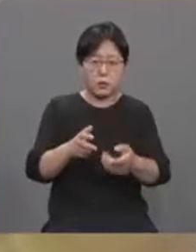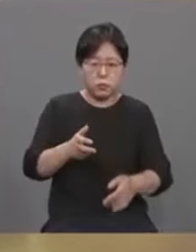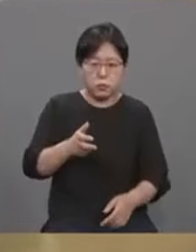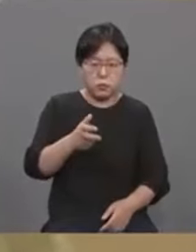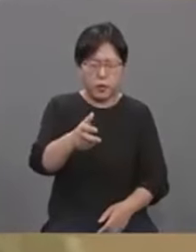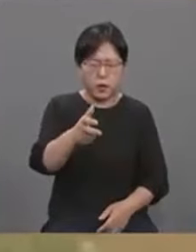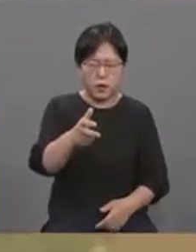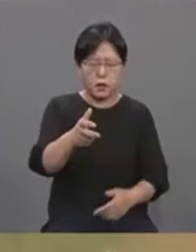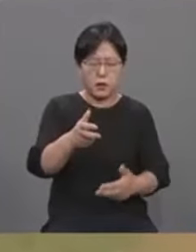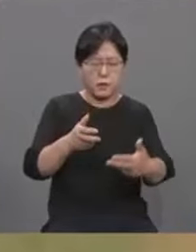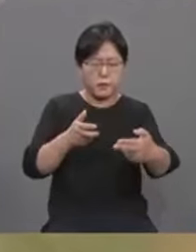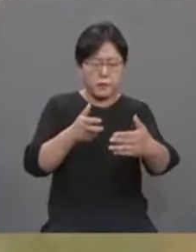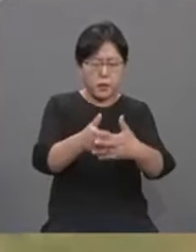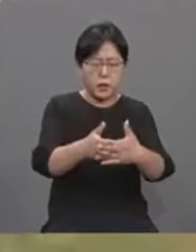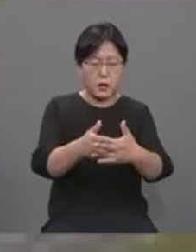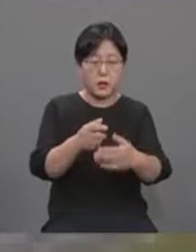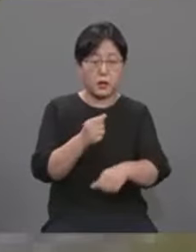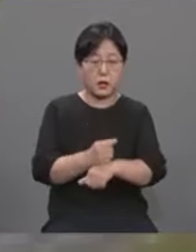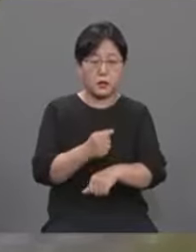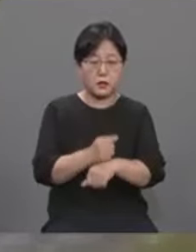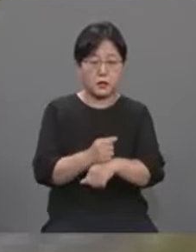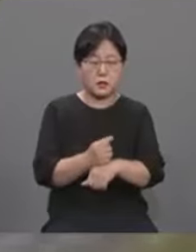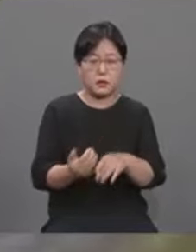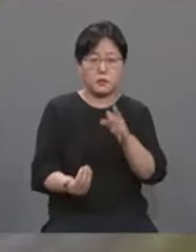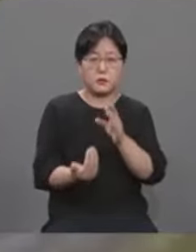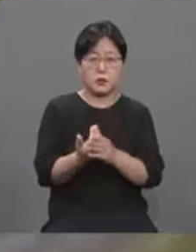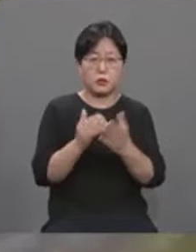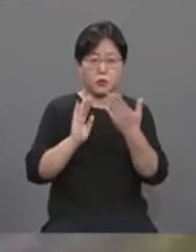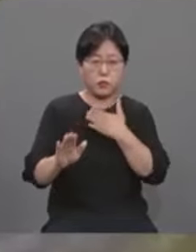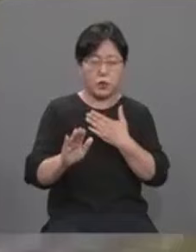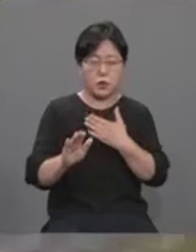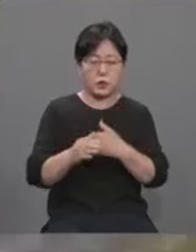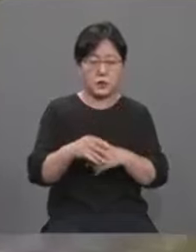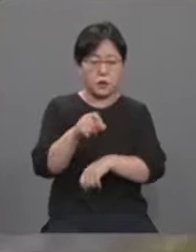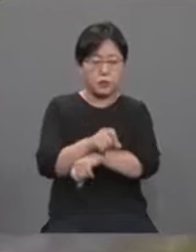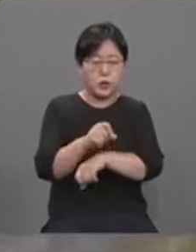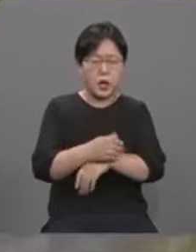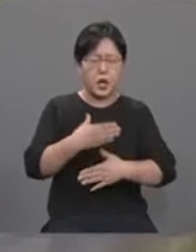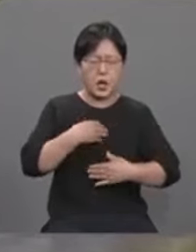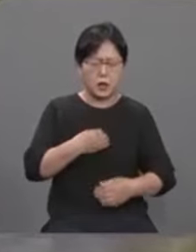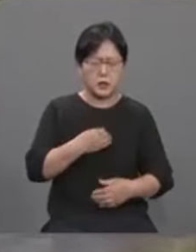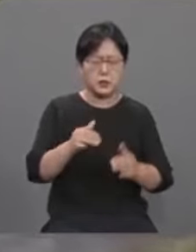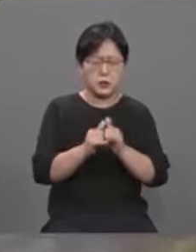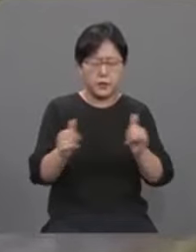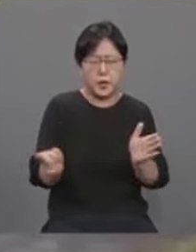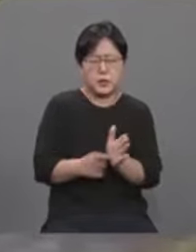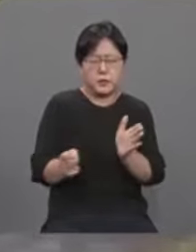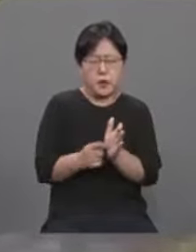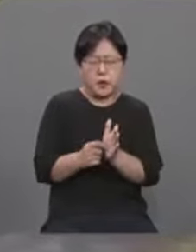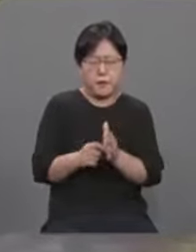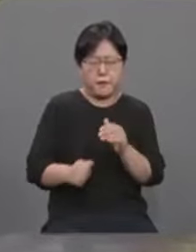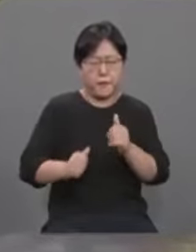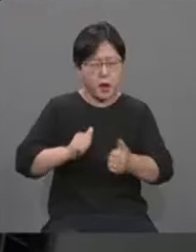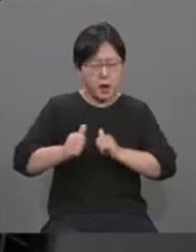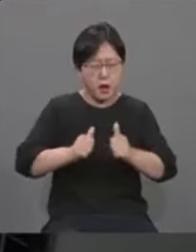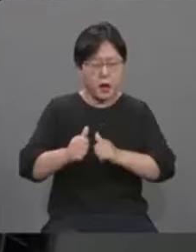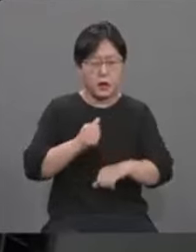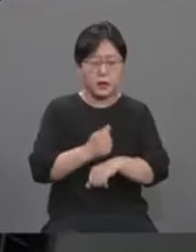직진하더니 울타리를 들이받습니다. 사고 직후 통제실에 있던 안전요원이 급하게